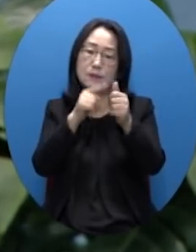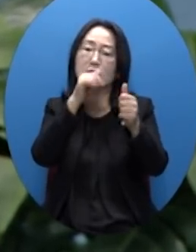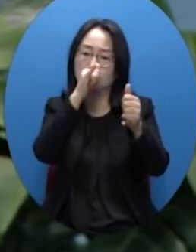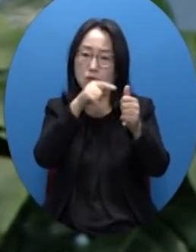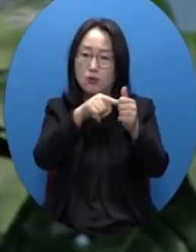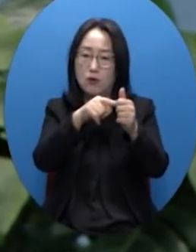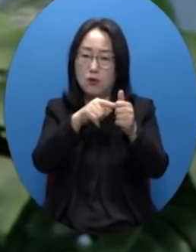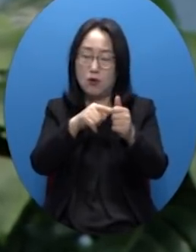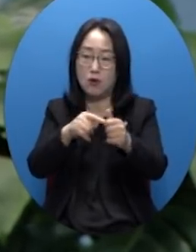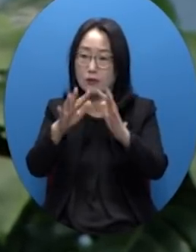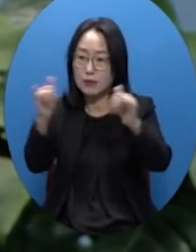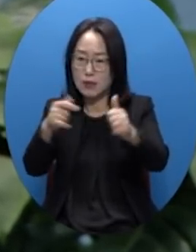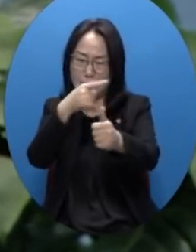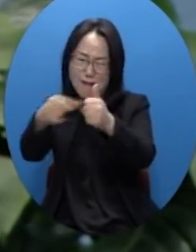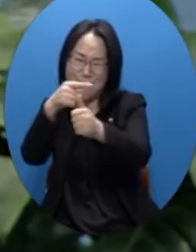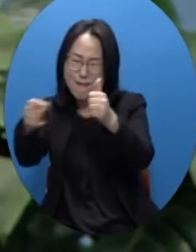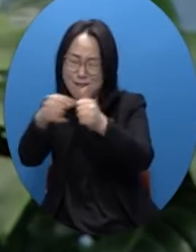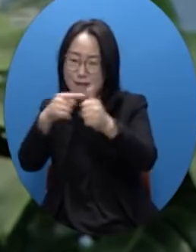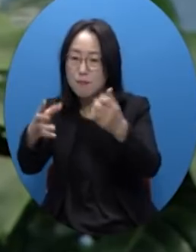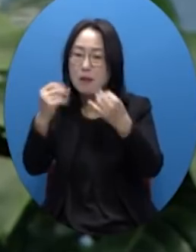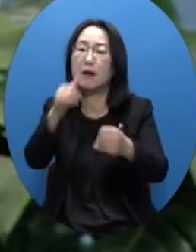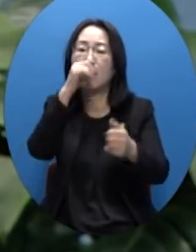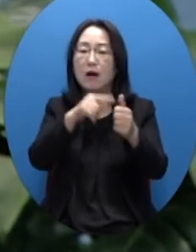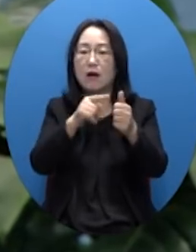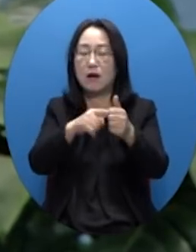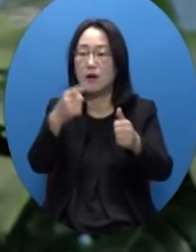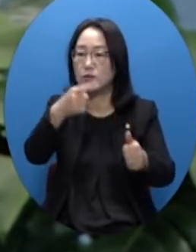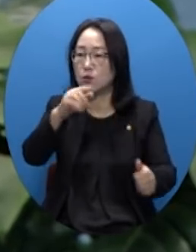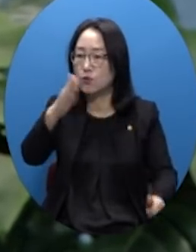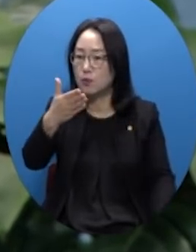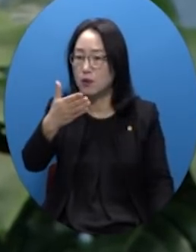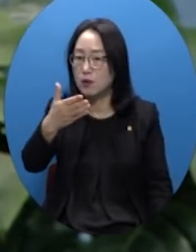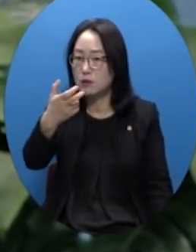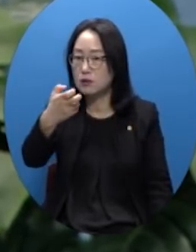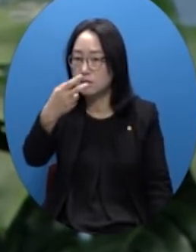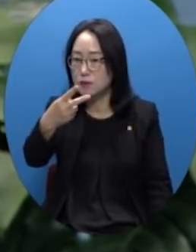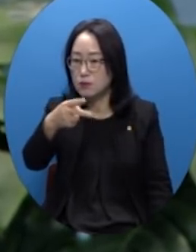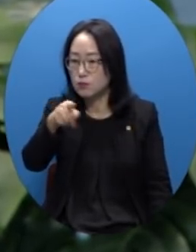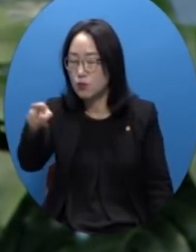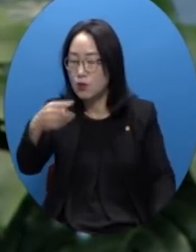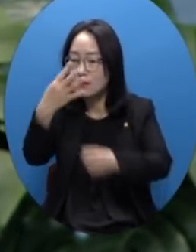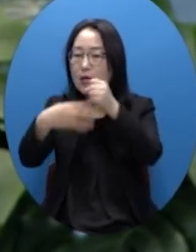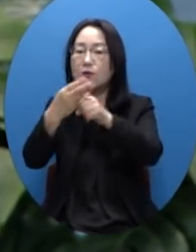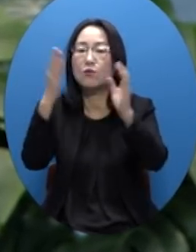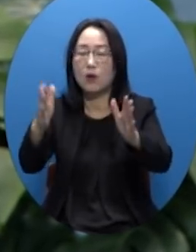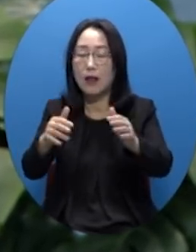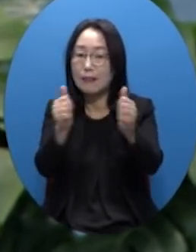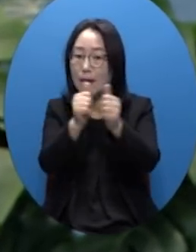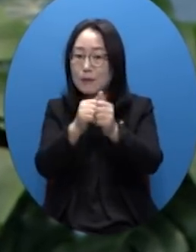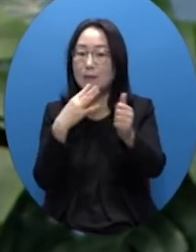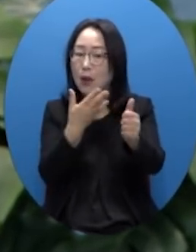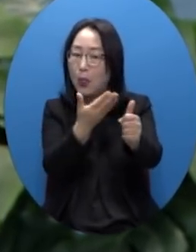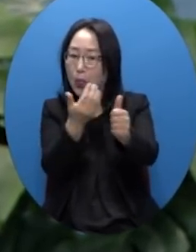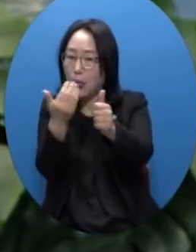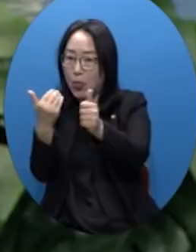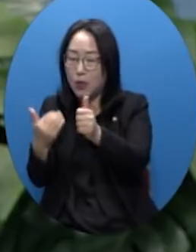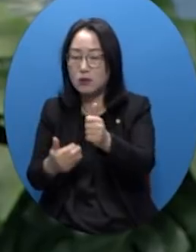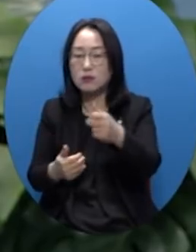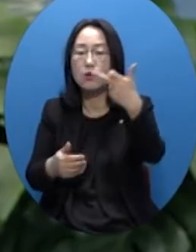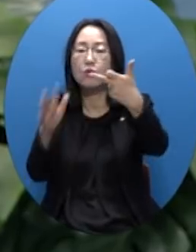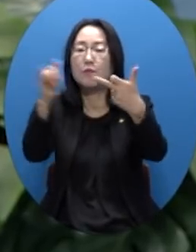1987년부터 4년 동안 남자들만 유인해서 17 명을 죽였습니다